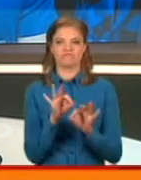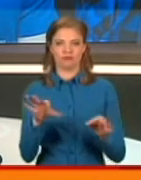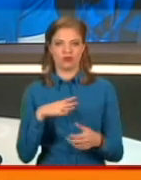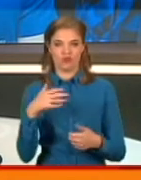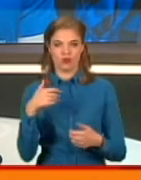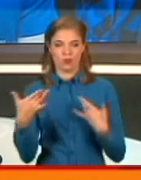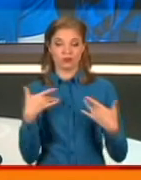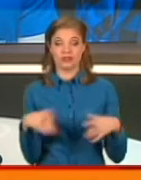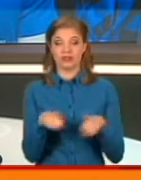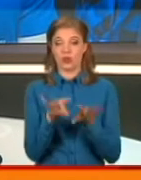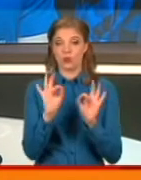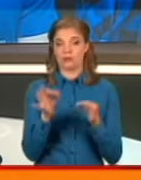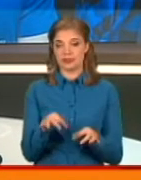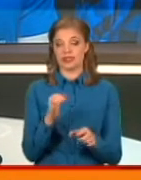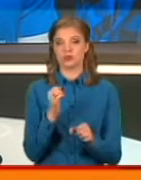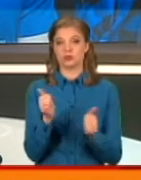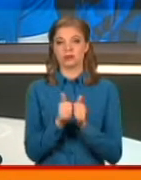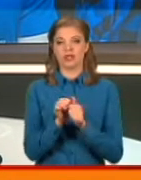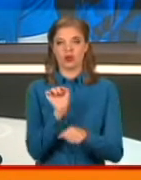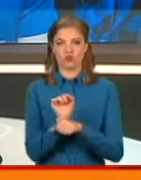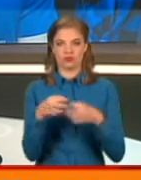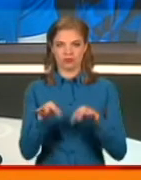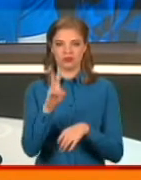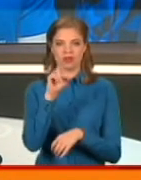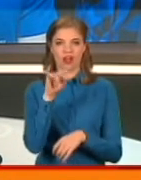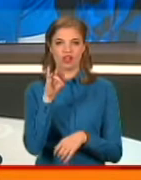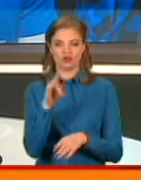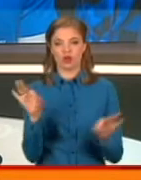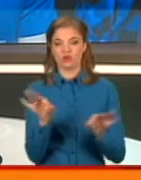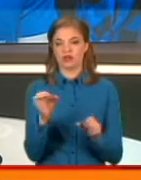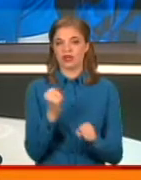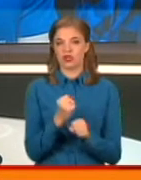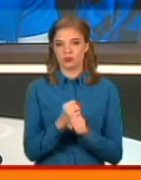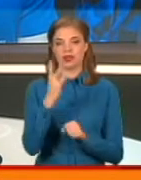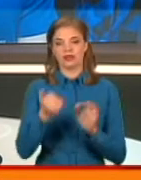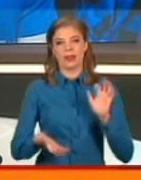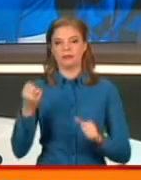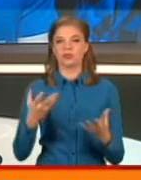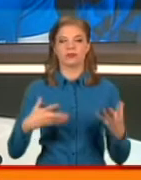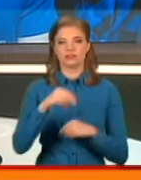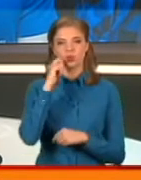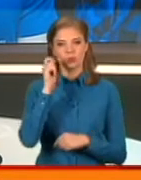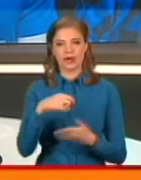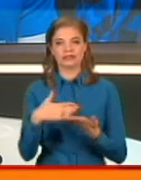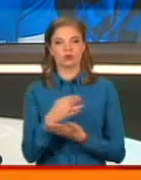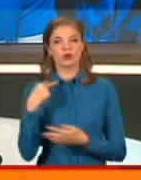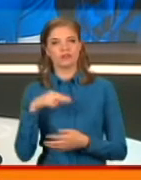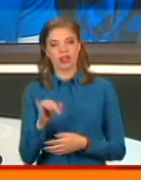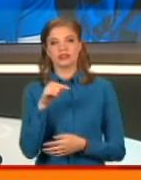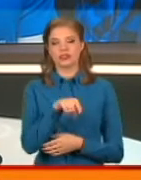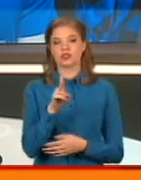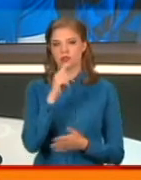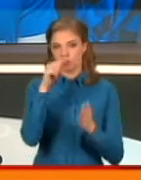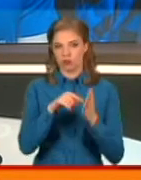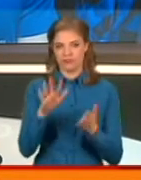концерт. Таку мистецьку акцію біля пункту перепуску «Каланчак» музиканти влаштували на підтримку всіх українських політв'язнів та тих, хто